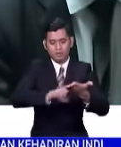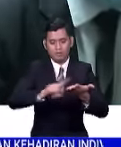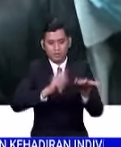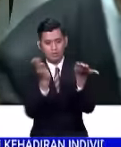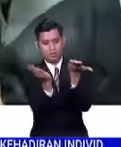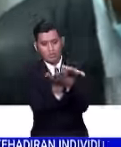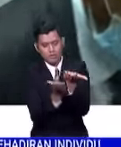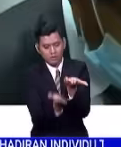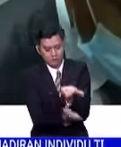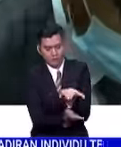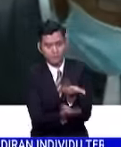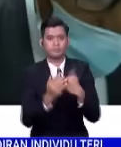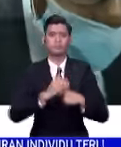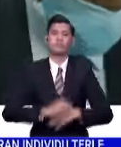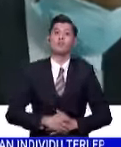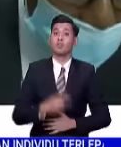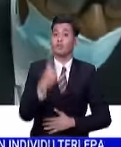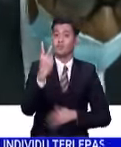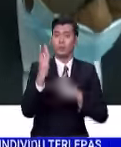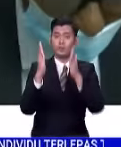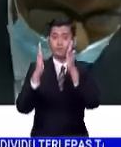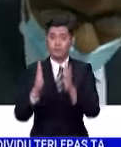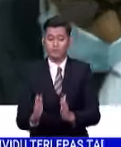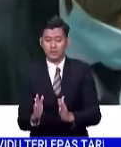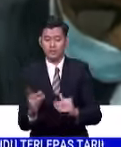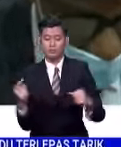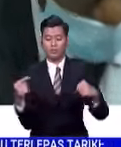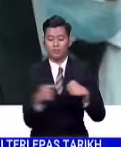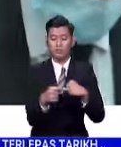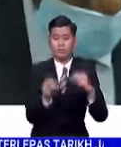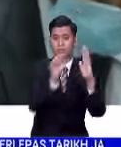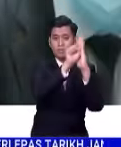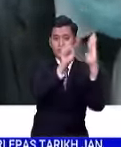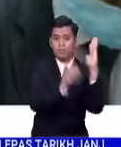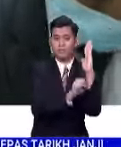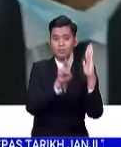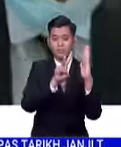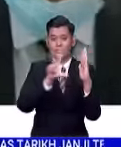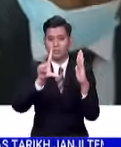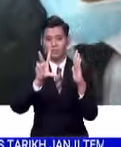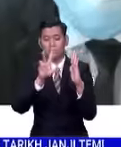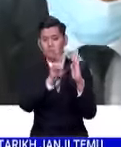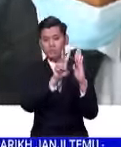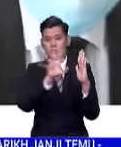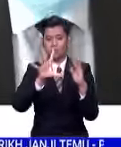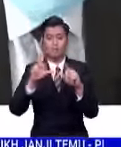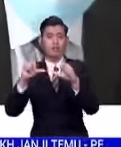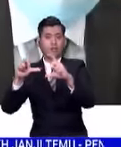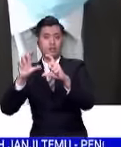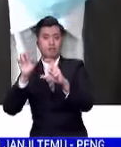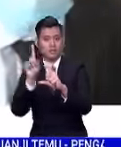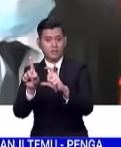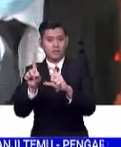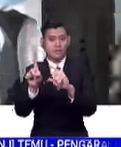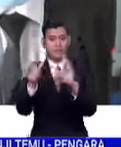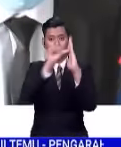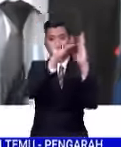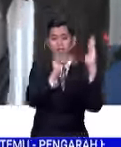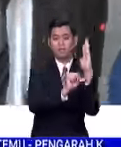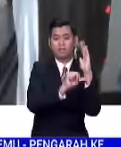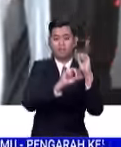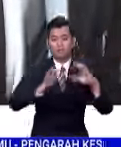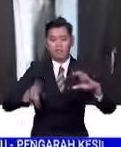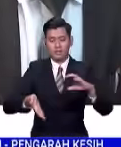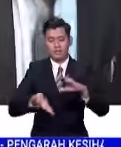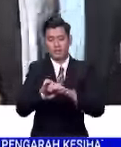dokumen. Kedua-dua tertuduh didakwa mengikut Seksyen 25-1 Akta SPRM 2009 boleh dihukum